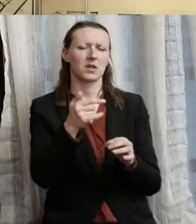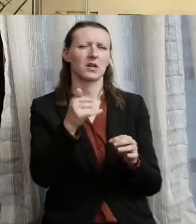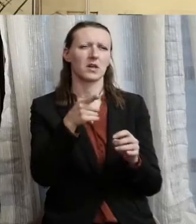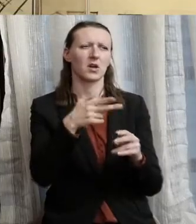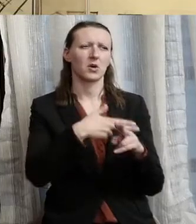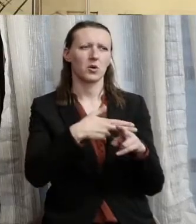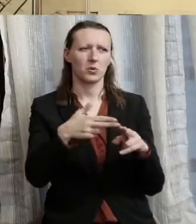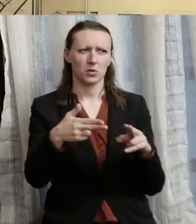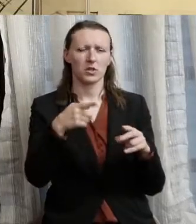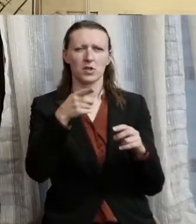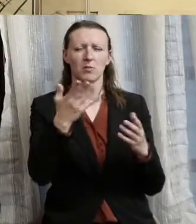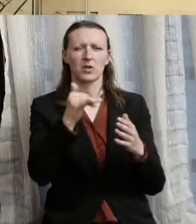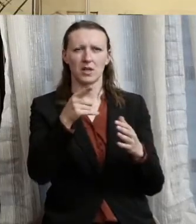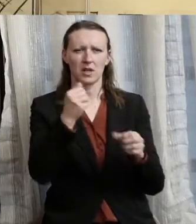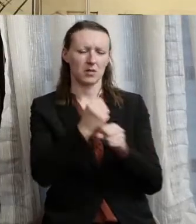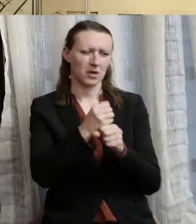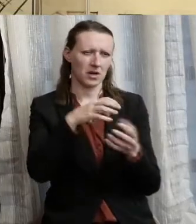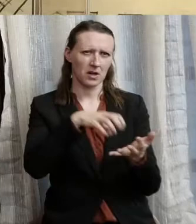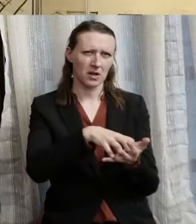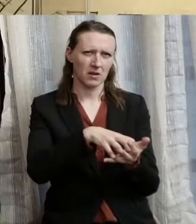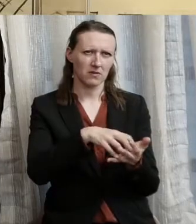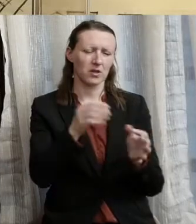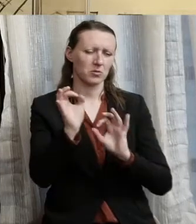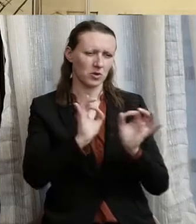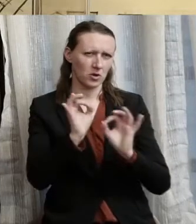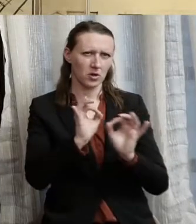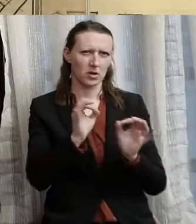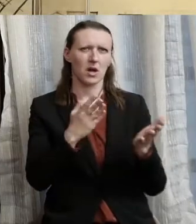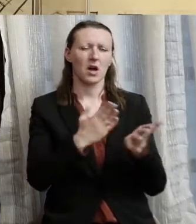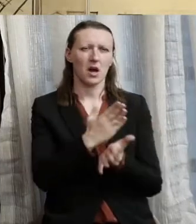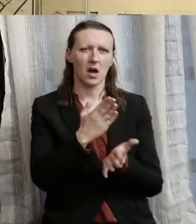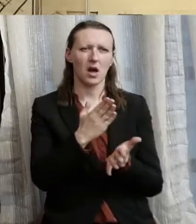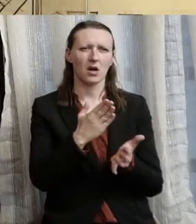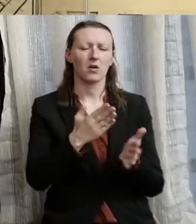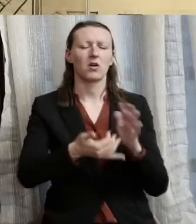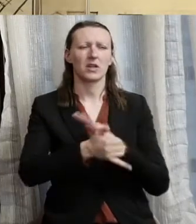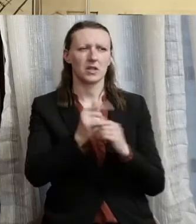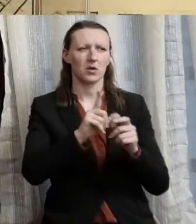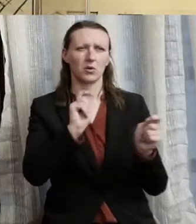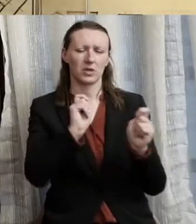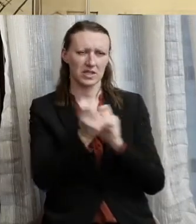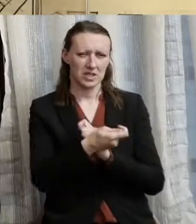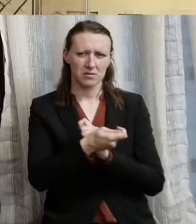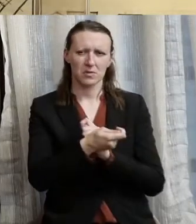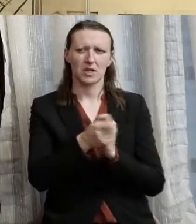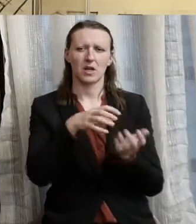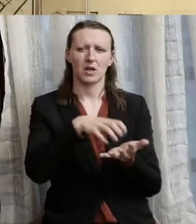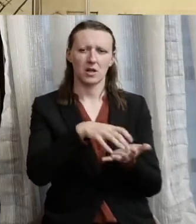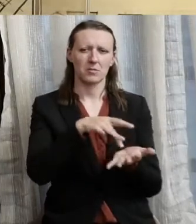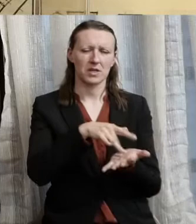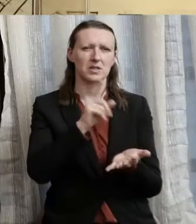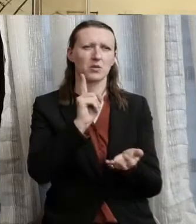je uređaj tamo gdje je definiran projektom. Ukoliko idemo u izmjenu lokacije